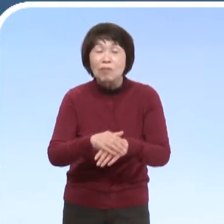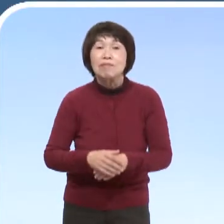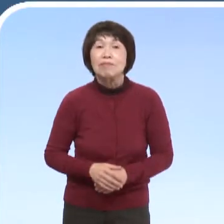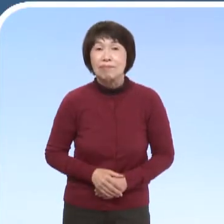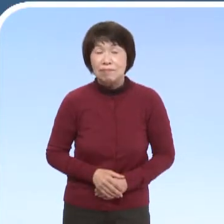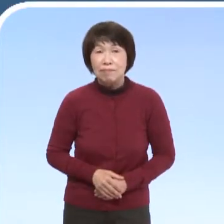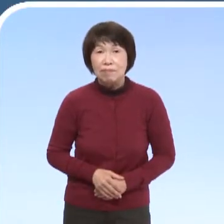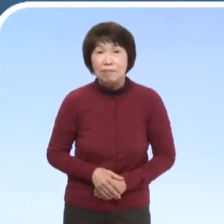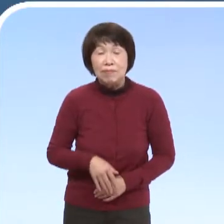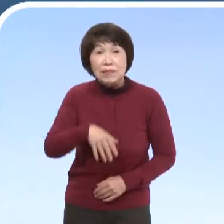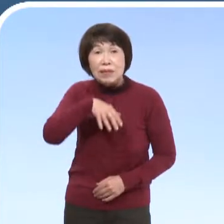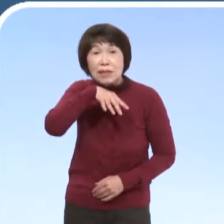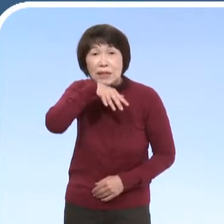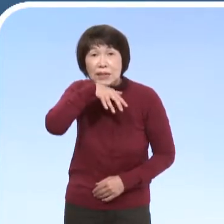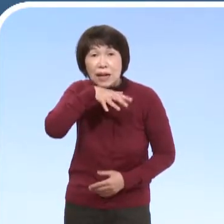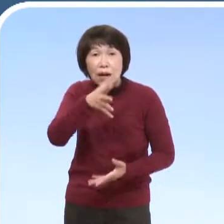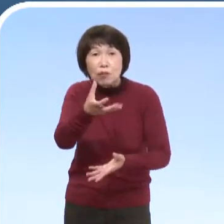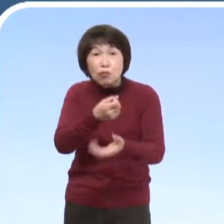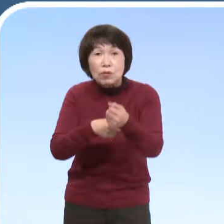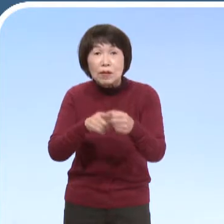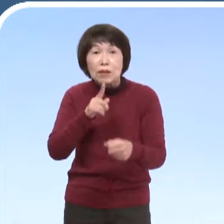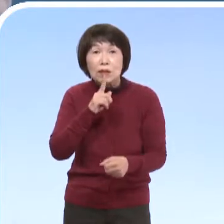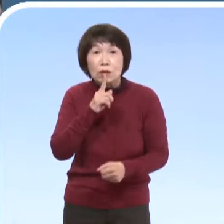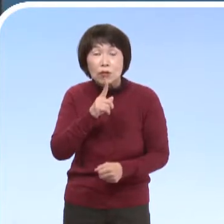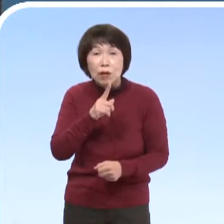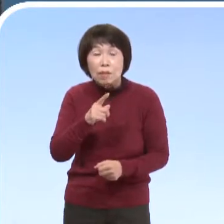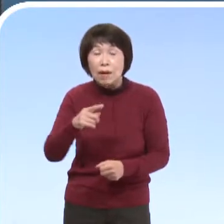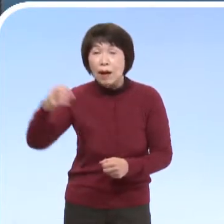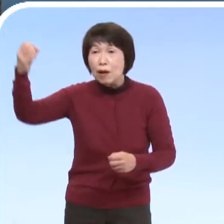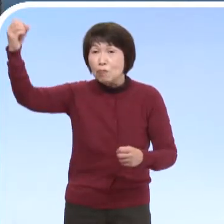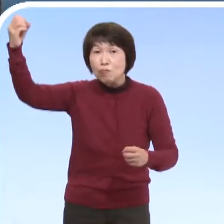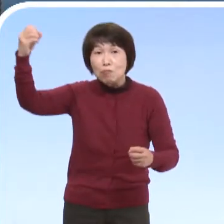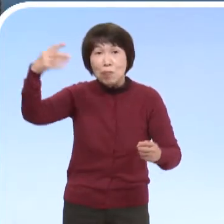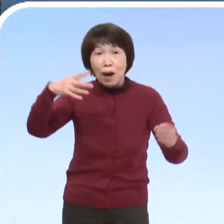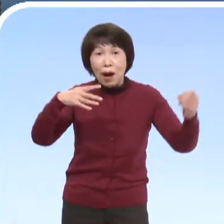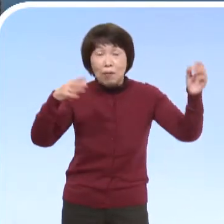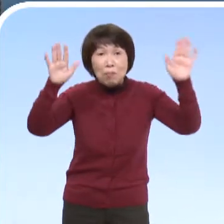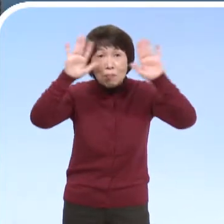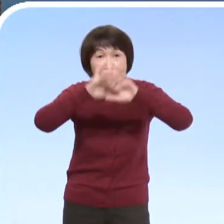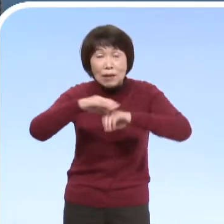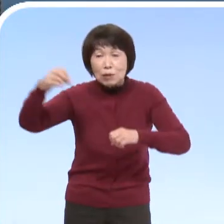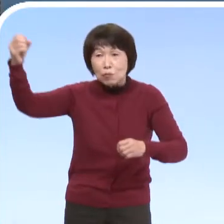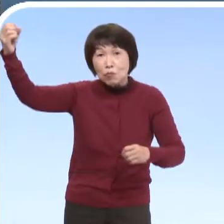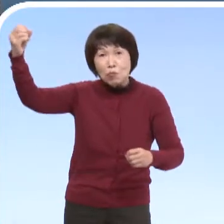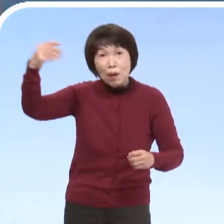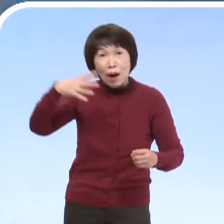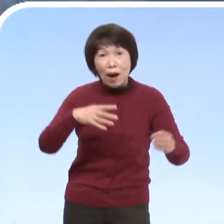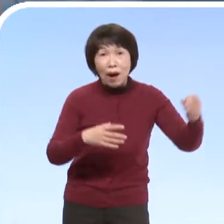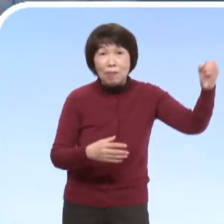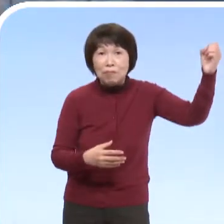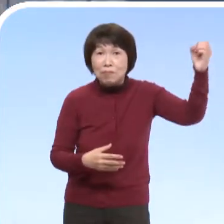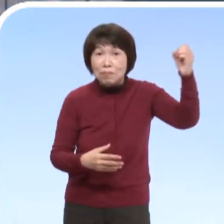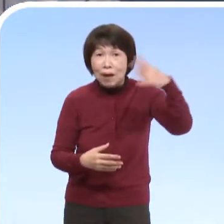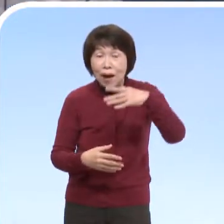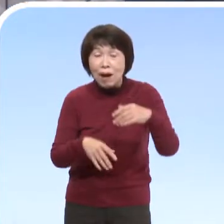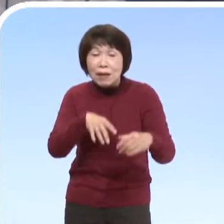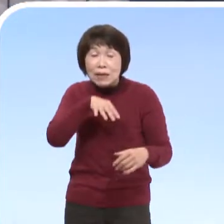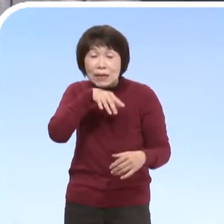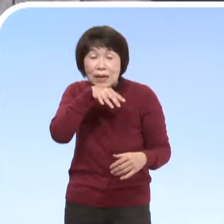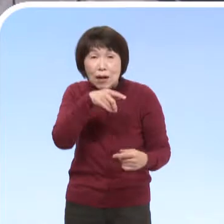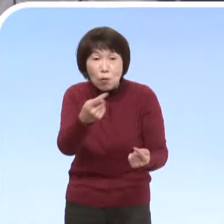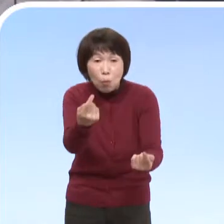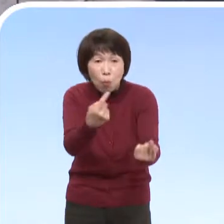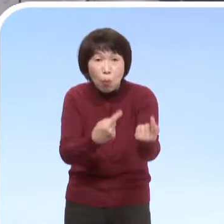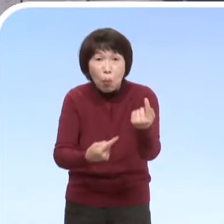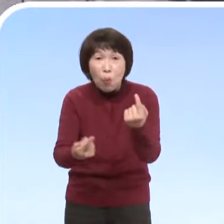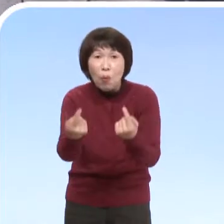イカ釣り漁業は光に集まるイカの習性を利用し、夜間に集魚灯を照らしてイカを集め、